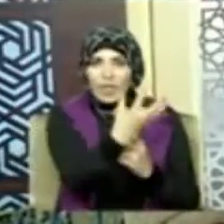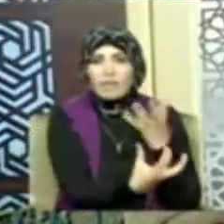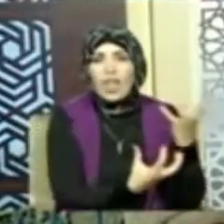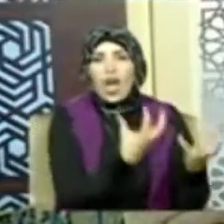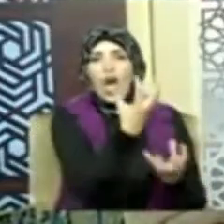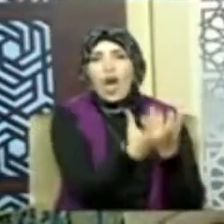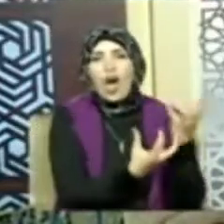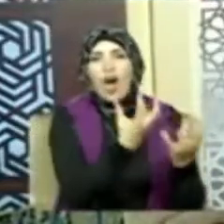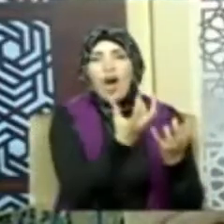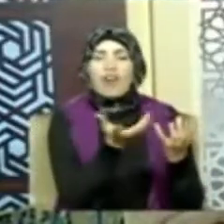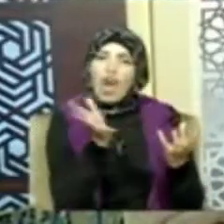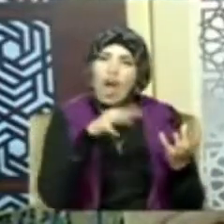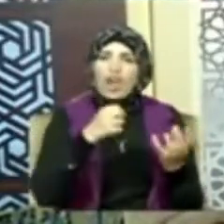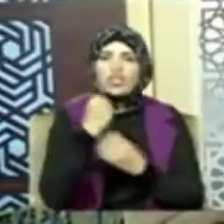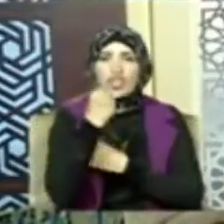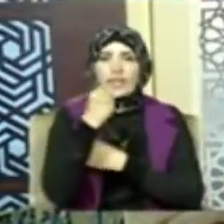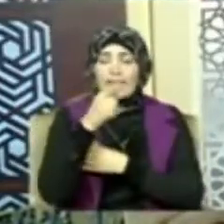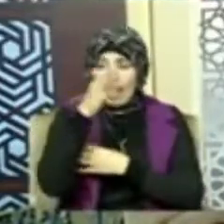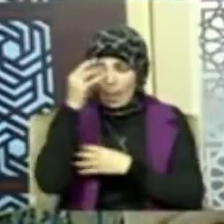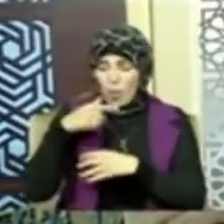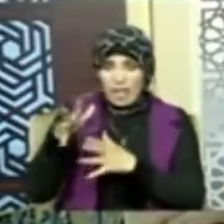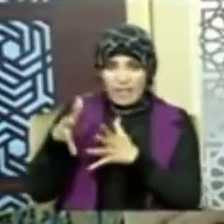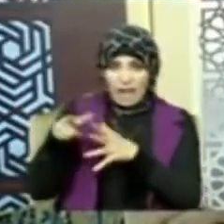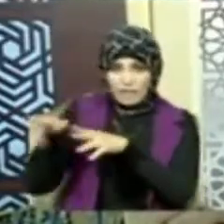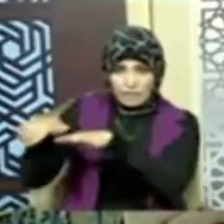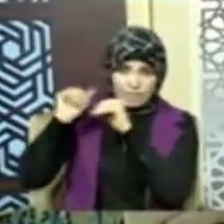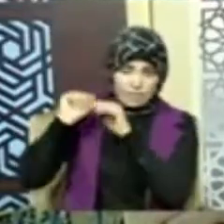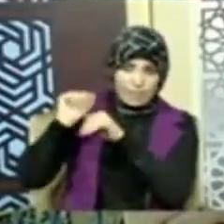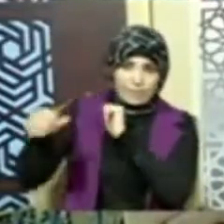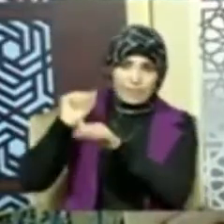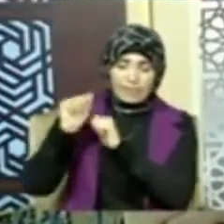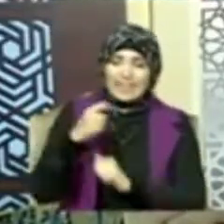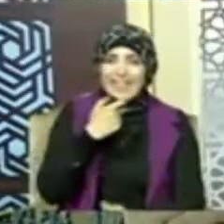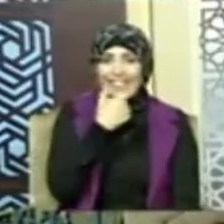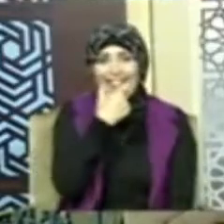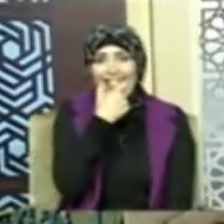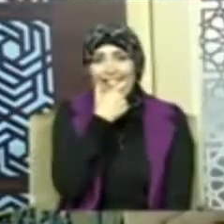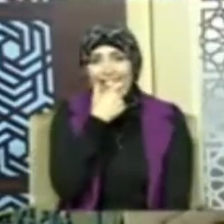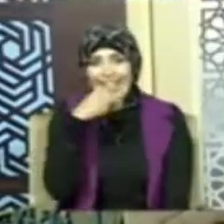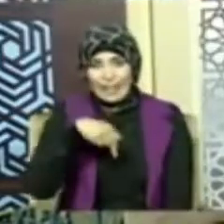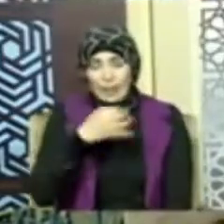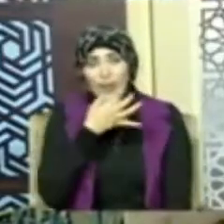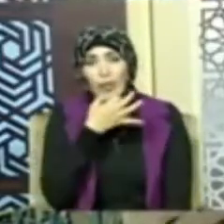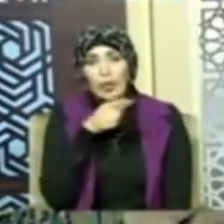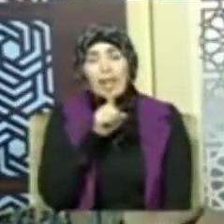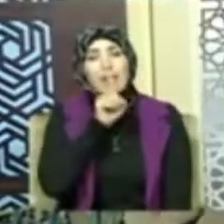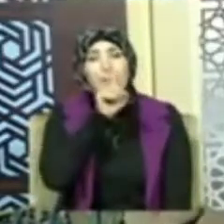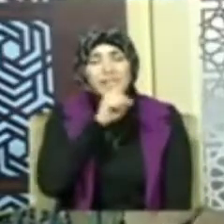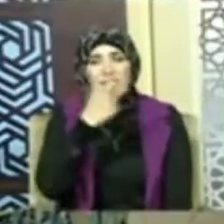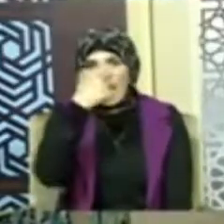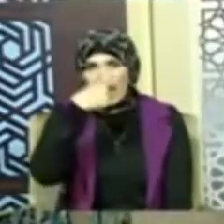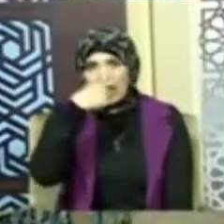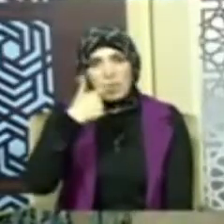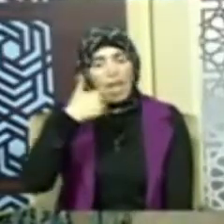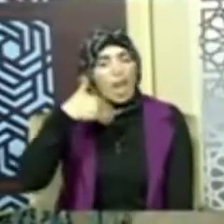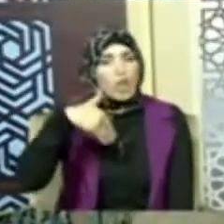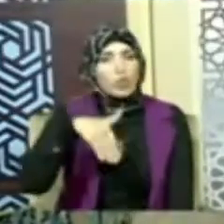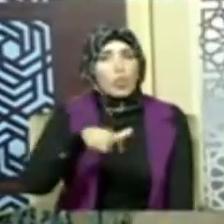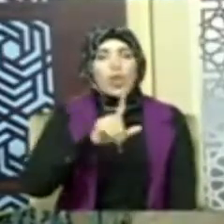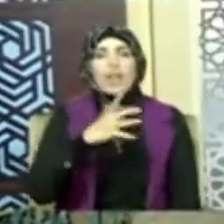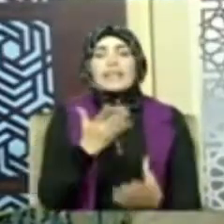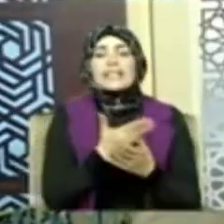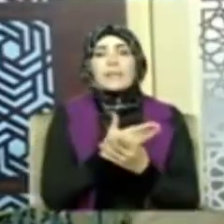لو كانوا يفقهون، فليضحكوا قليلا وليبكوا كثيرا جزاء بما كانوا يكسبون.